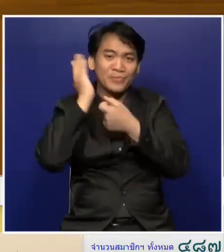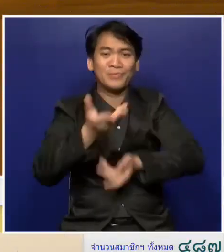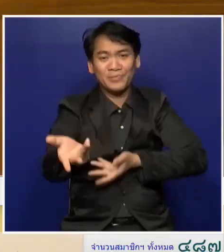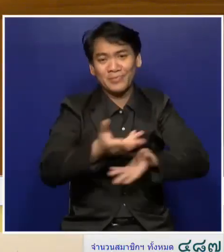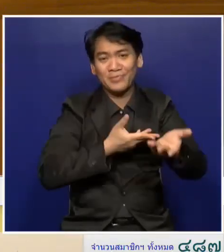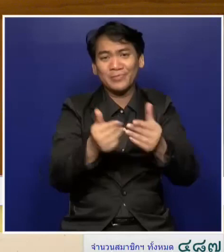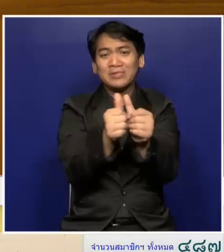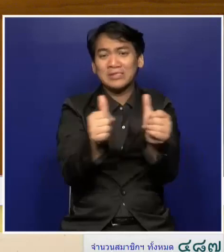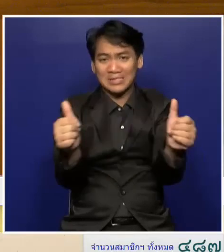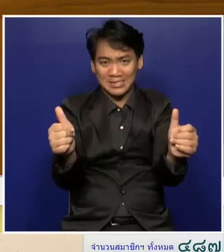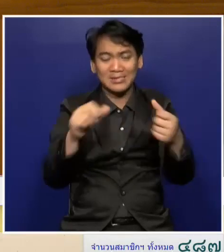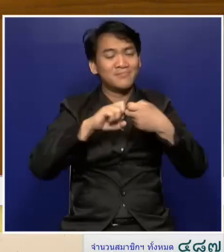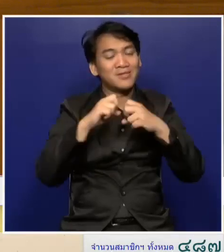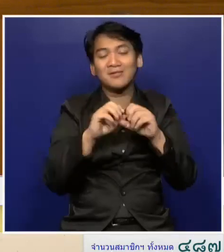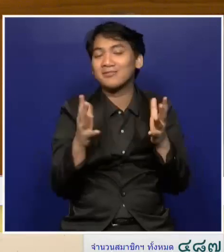ารสนับสนุน